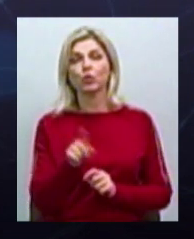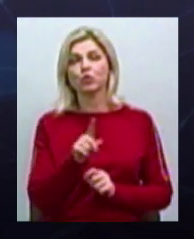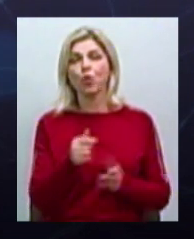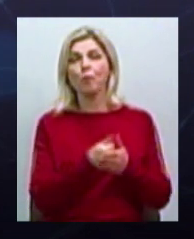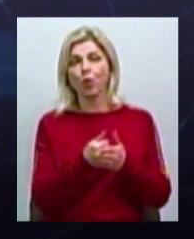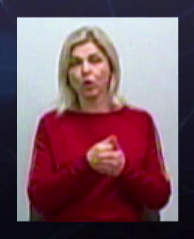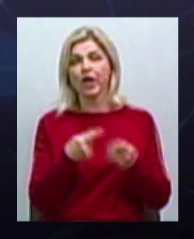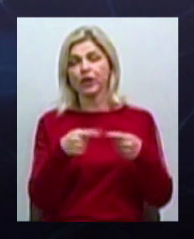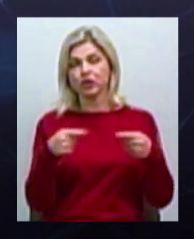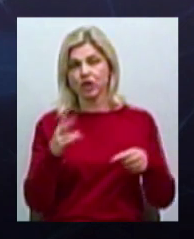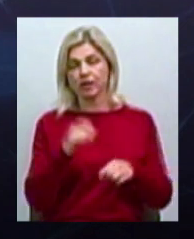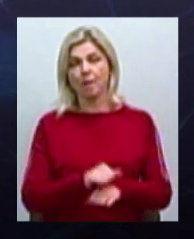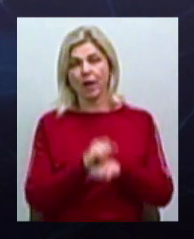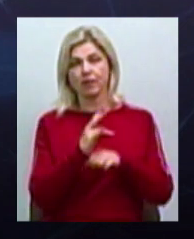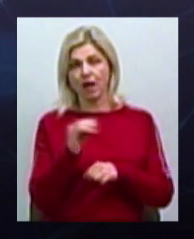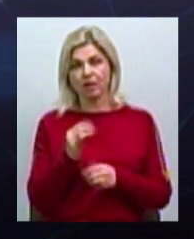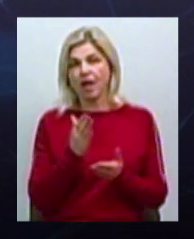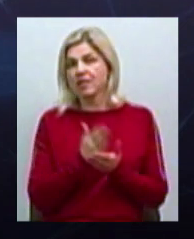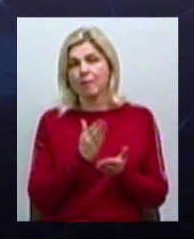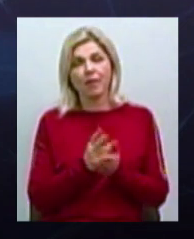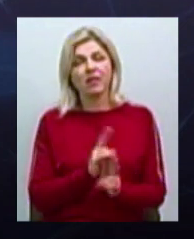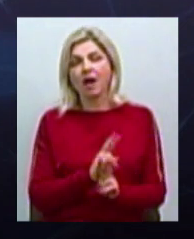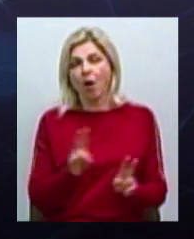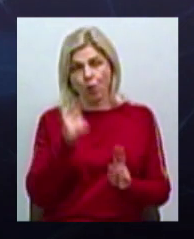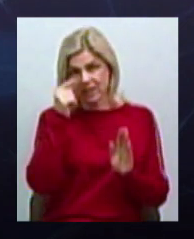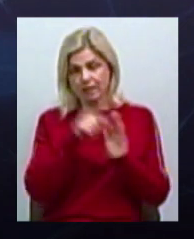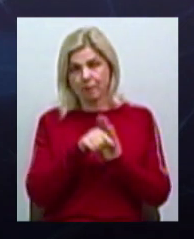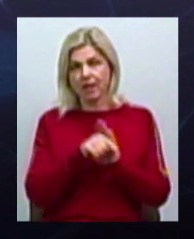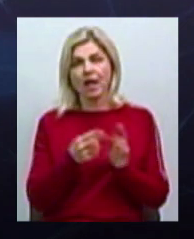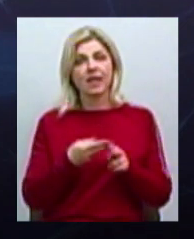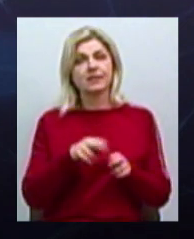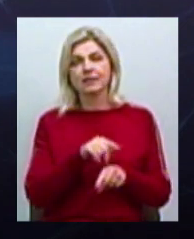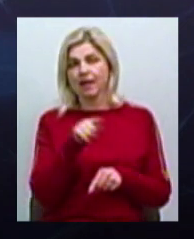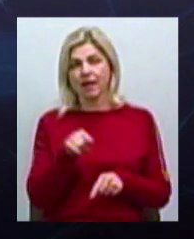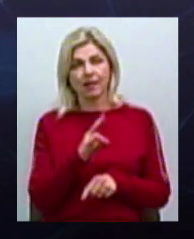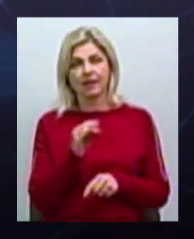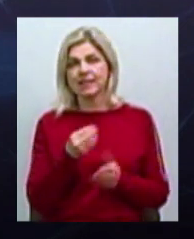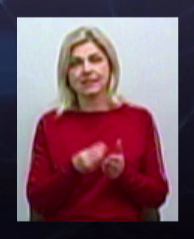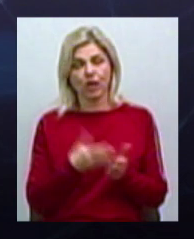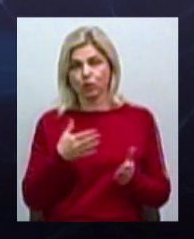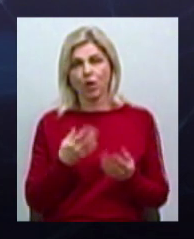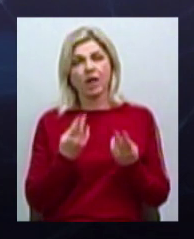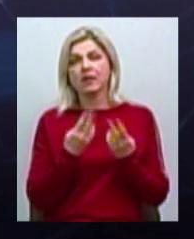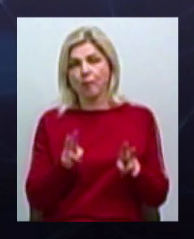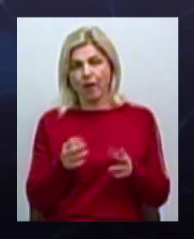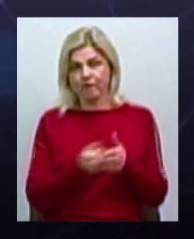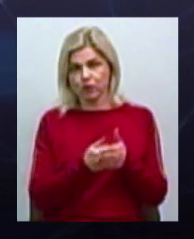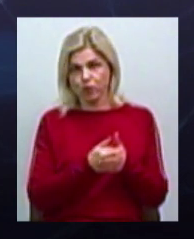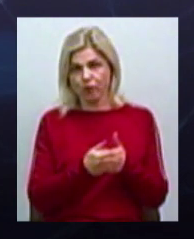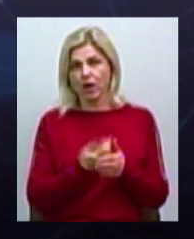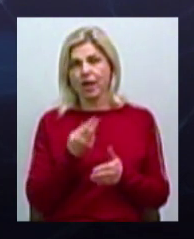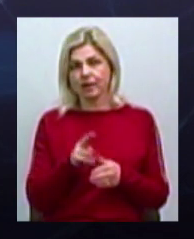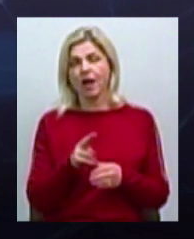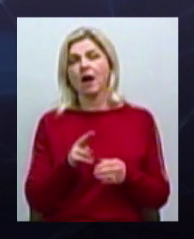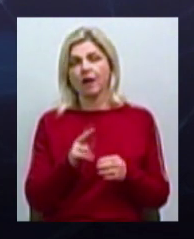на Майдані, воно не мало ніякого сенсу, і це ніякі не цінності, які необхідно відстоювати для